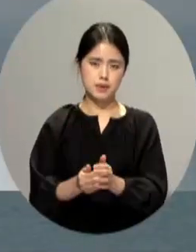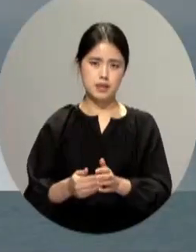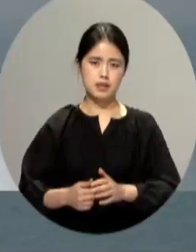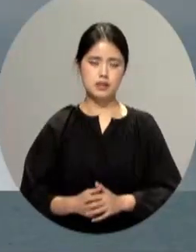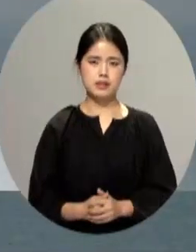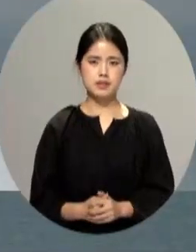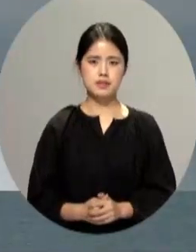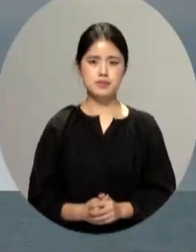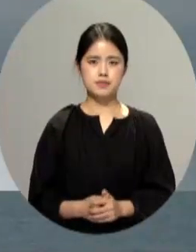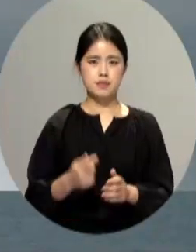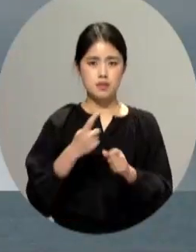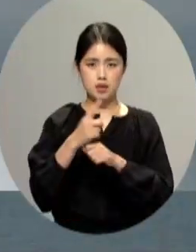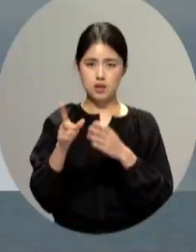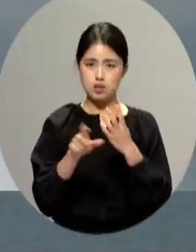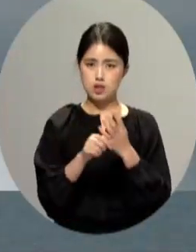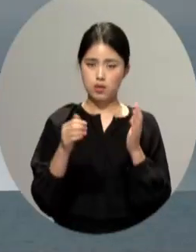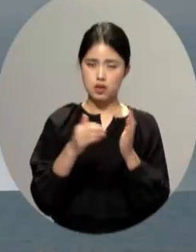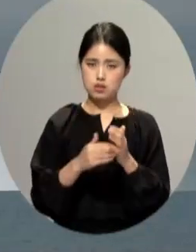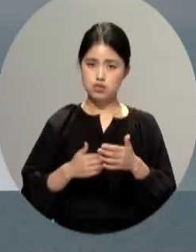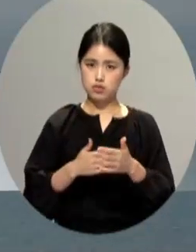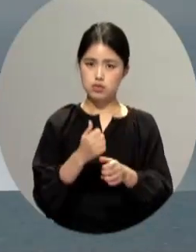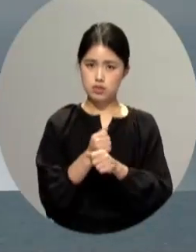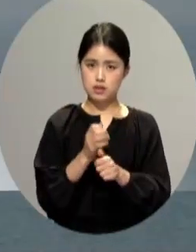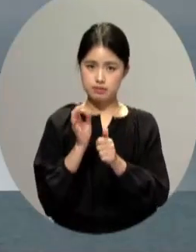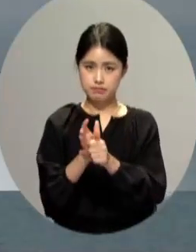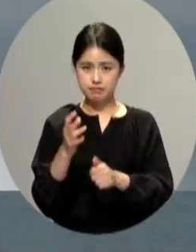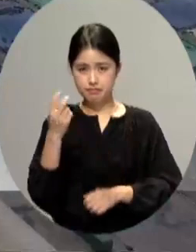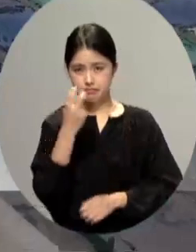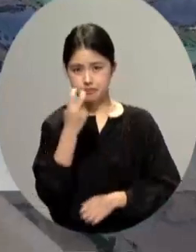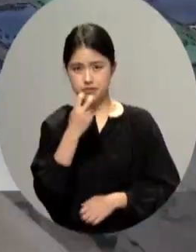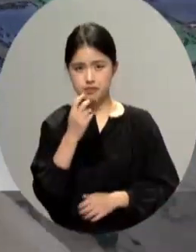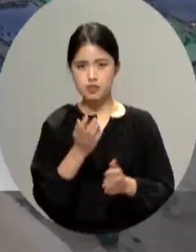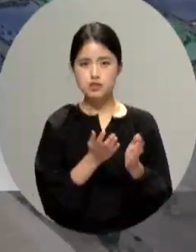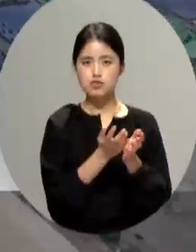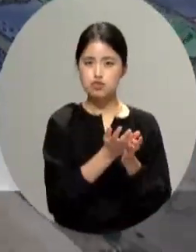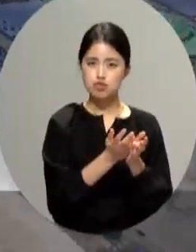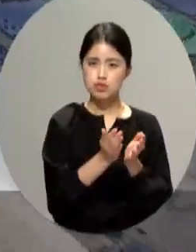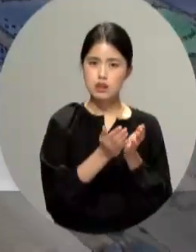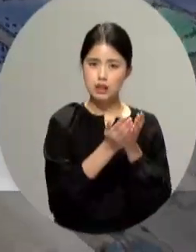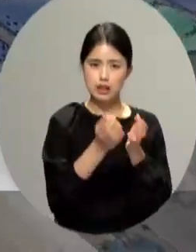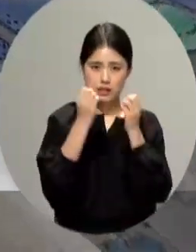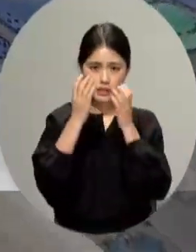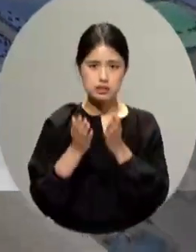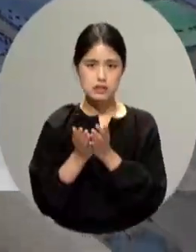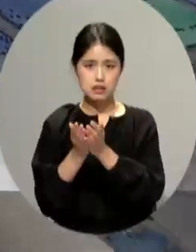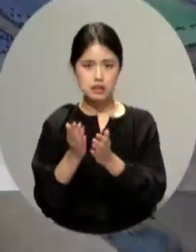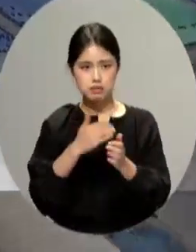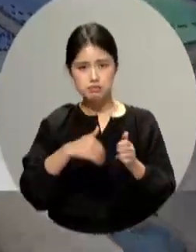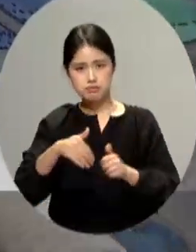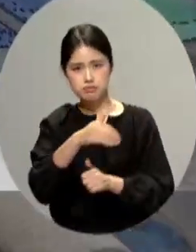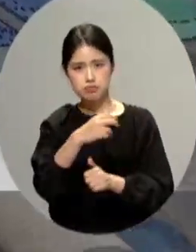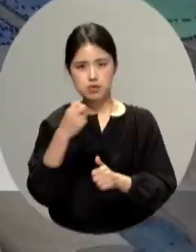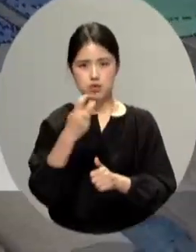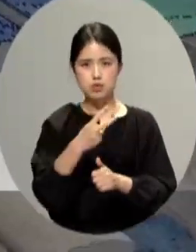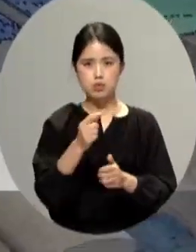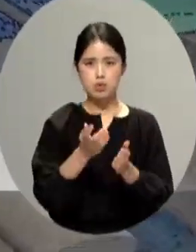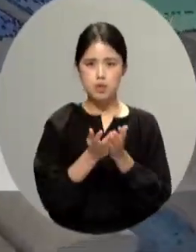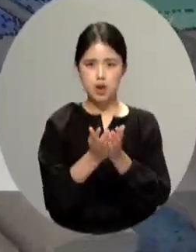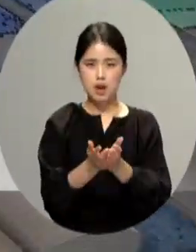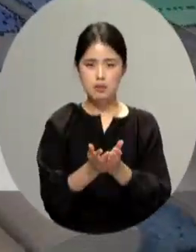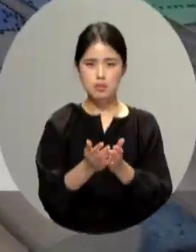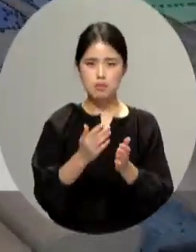밝혔습니다 내년 4월까지 추진하는 용여 관에는 군산항과 신앙의 지정학적 배경과 해운항만